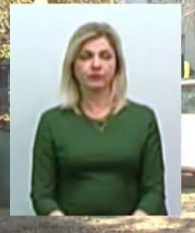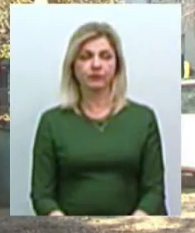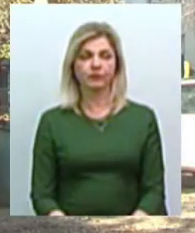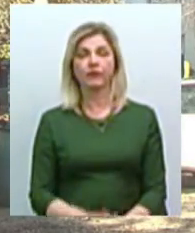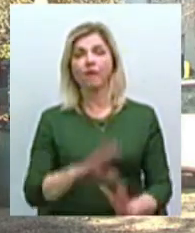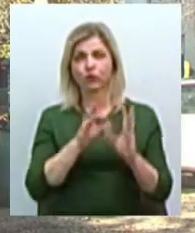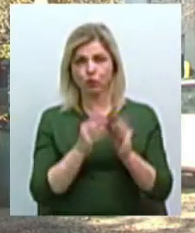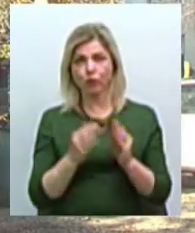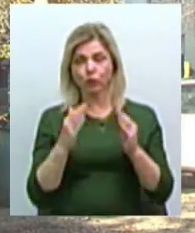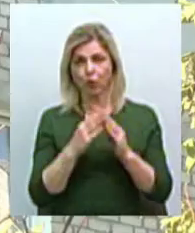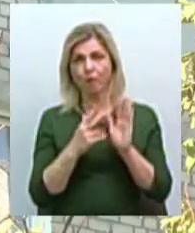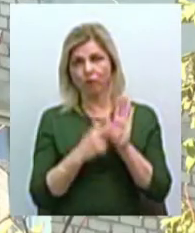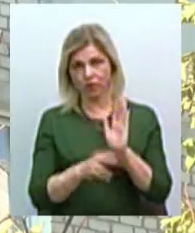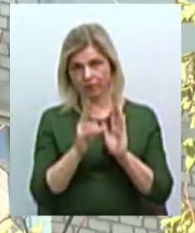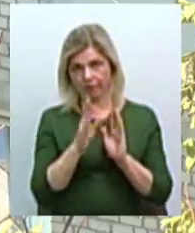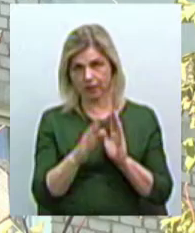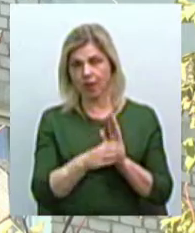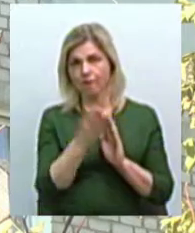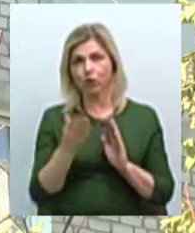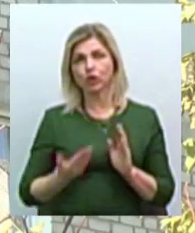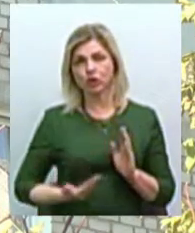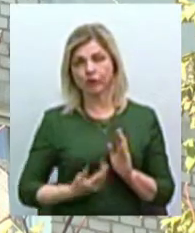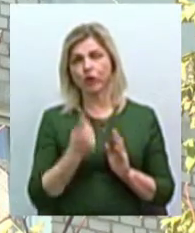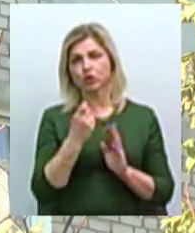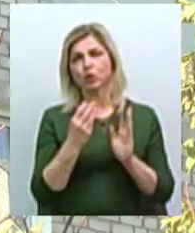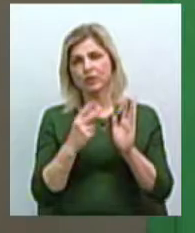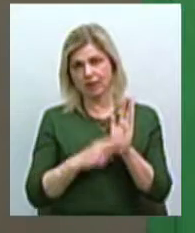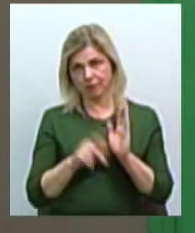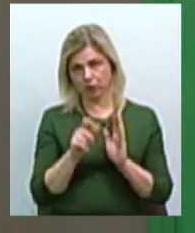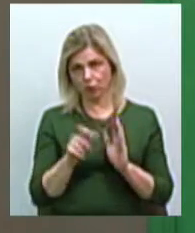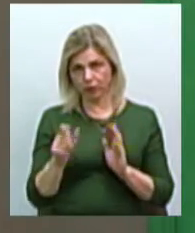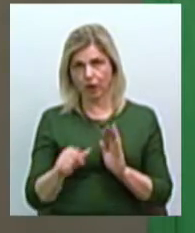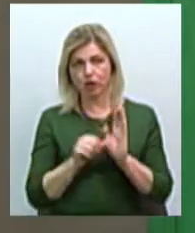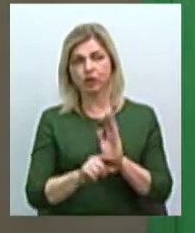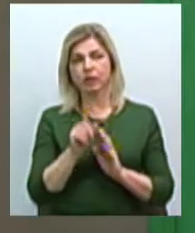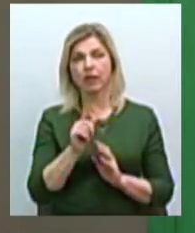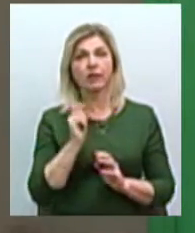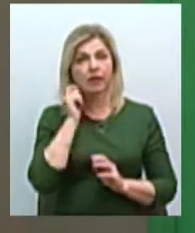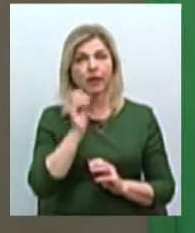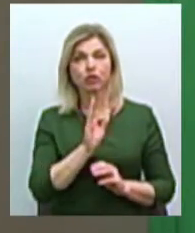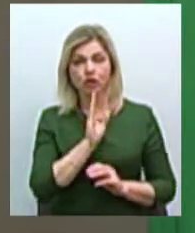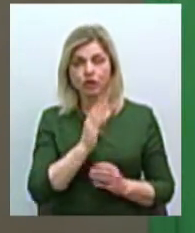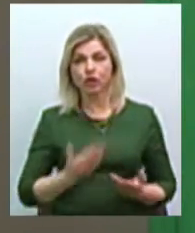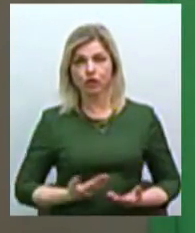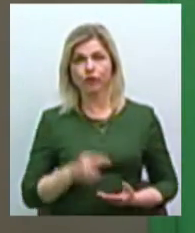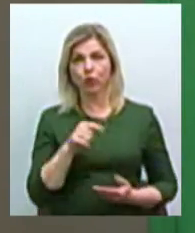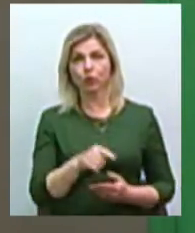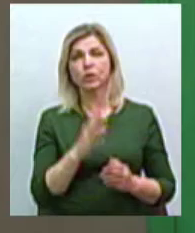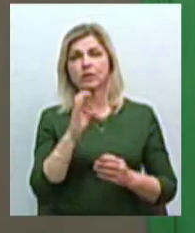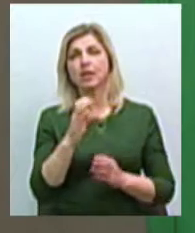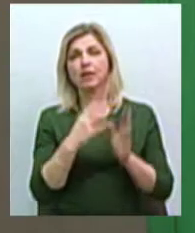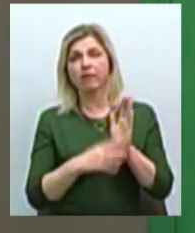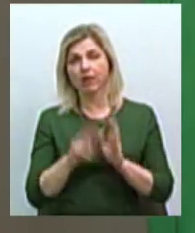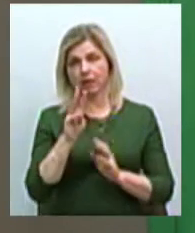Усього будинку 80 квартир. В них живуть близько 170 людей. 61-річна Валентина Денисюк живе тут з 1993